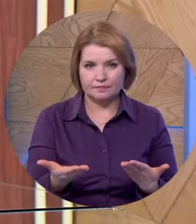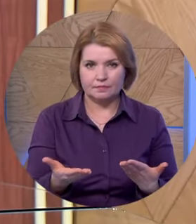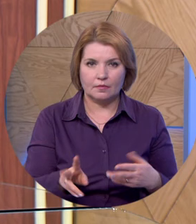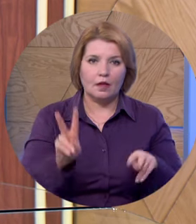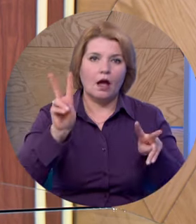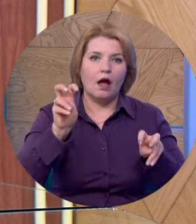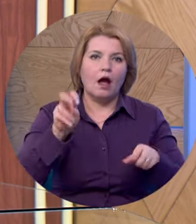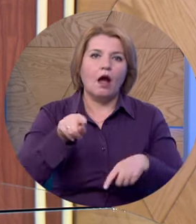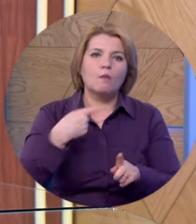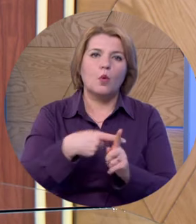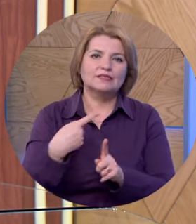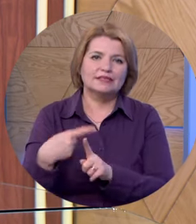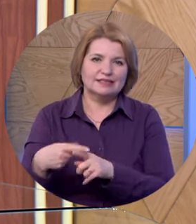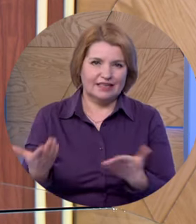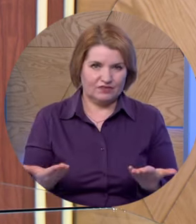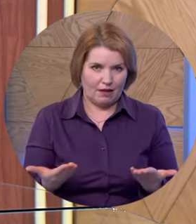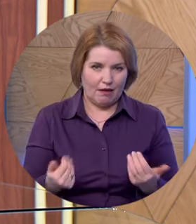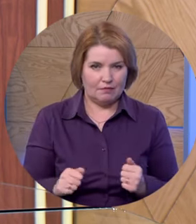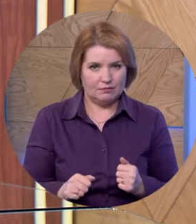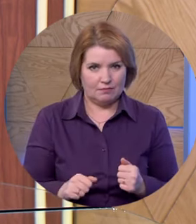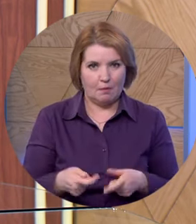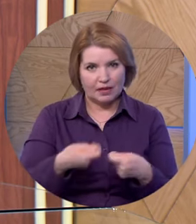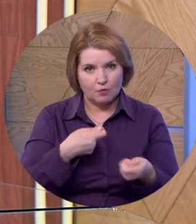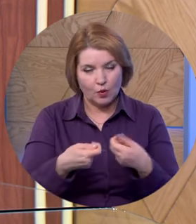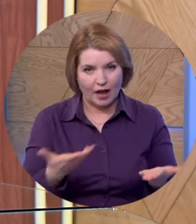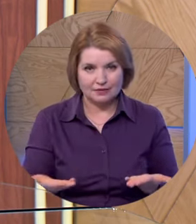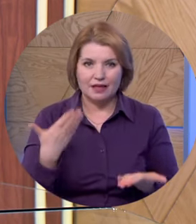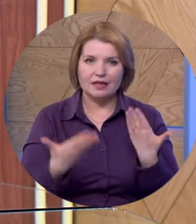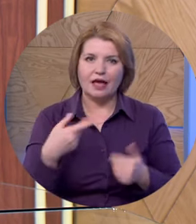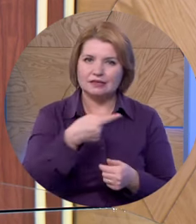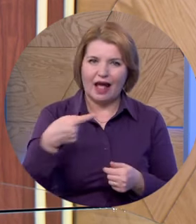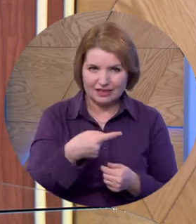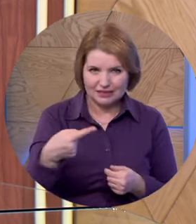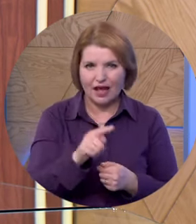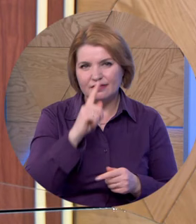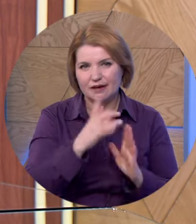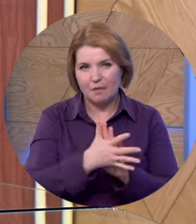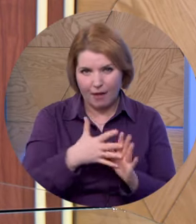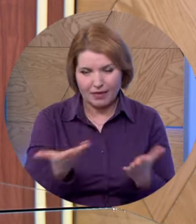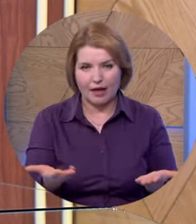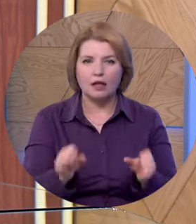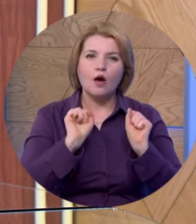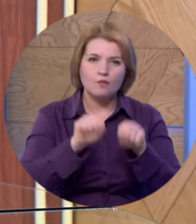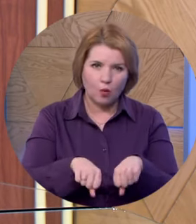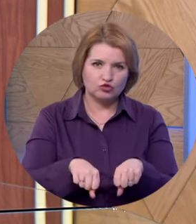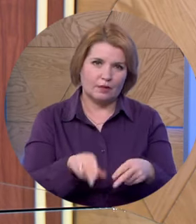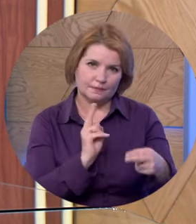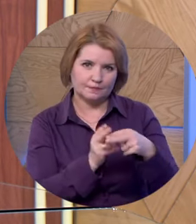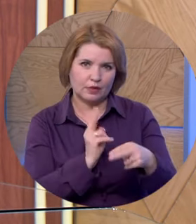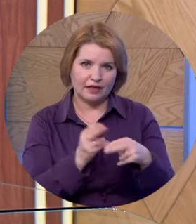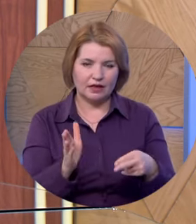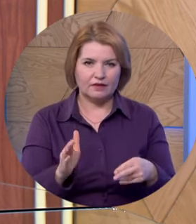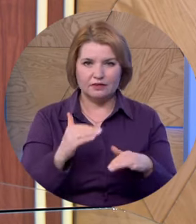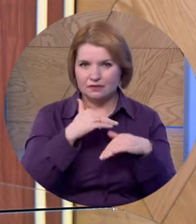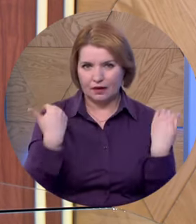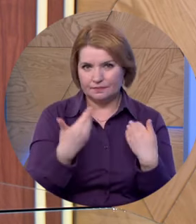позитивные манипуляции? То есть, если с отрицательной, понятно, что можно ставить блоки, можно пытаться уйти от нее, потому что, в принципе, ее